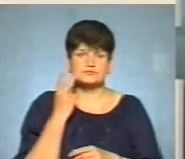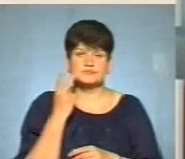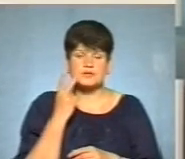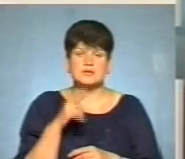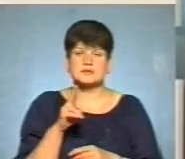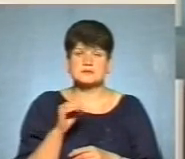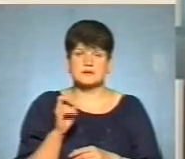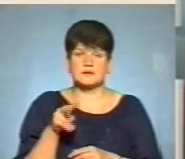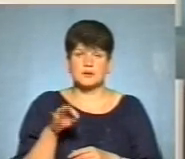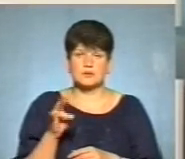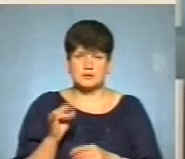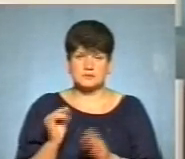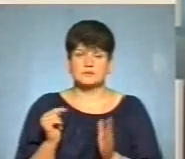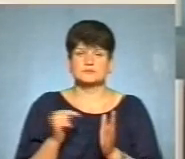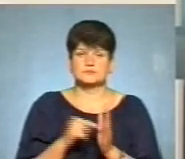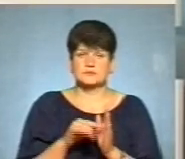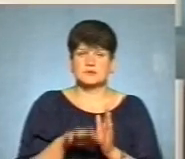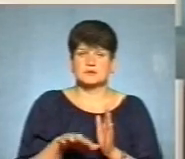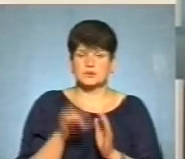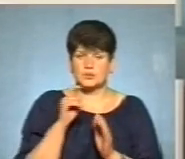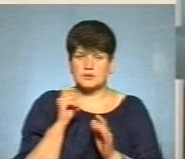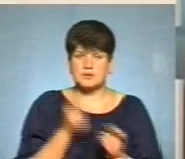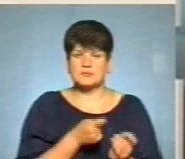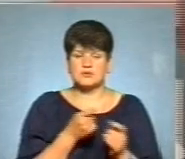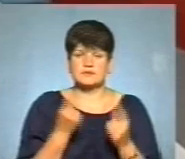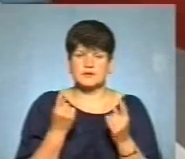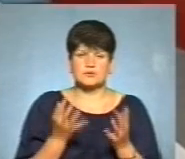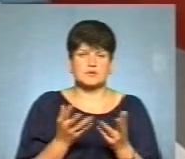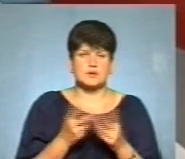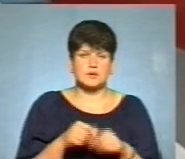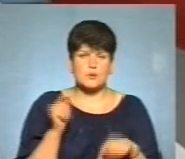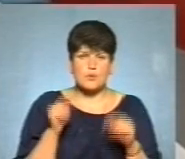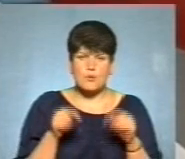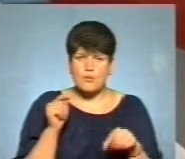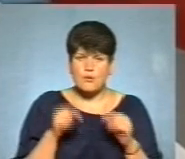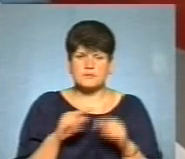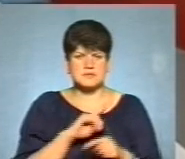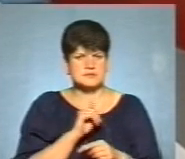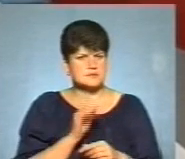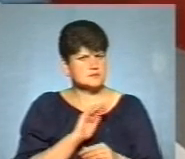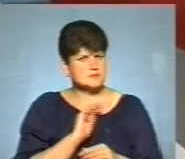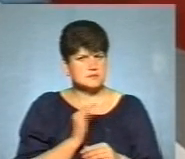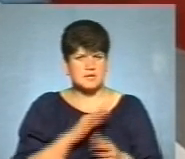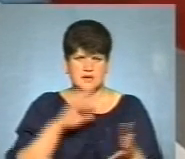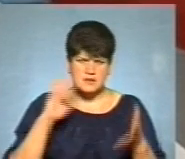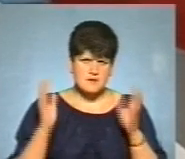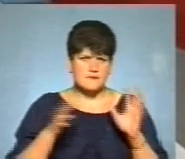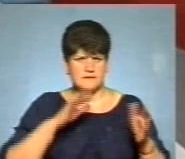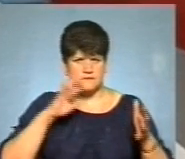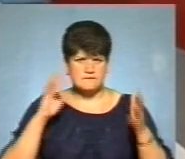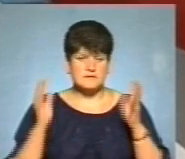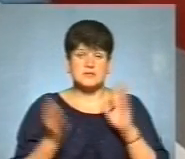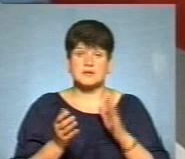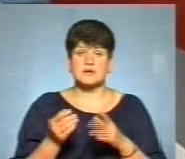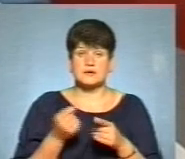циклони доходять до території України, приносять велику кількість опадів, приносять сильні вітри, шквали,